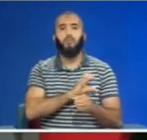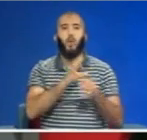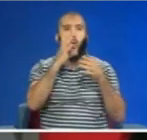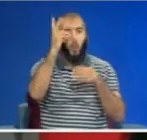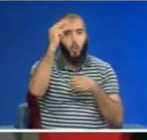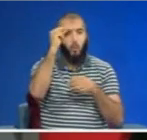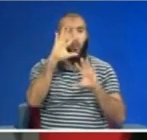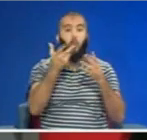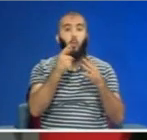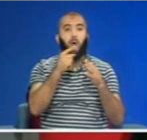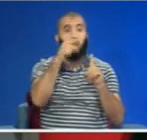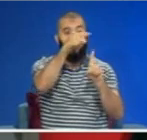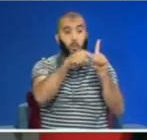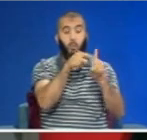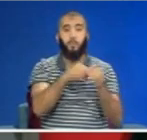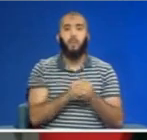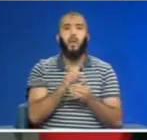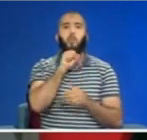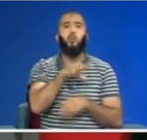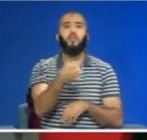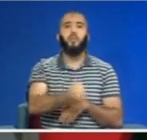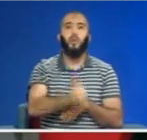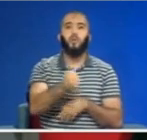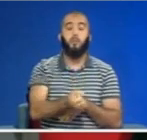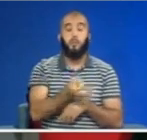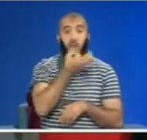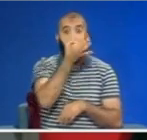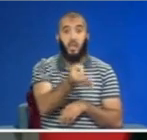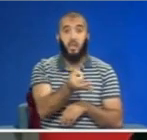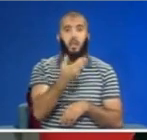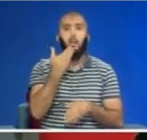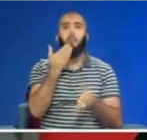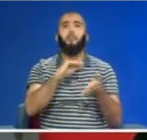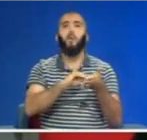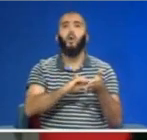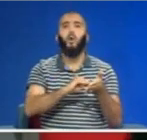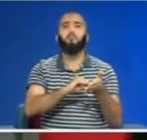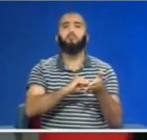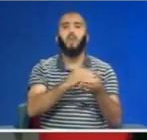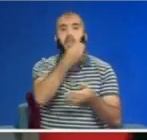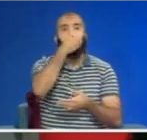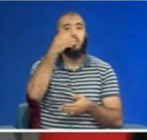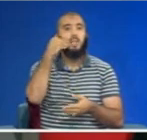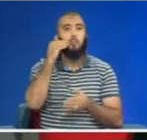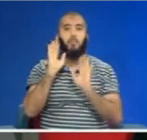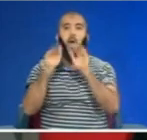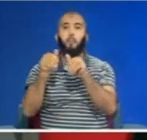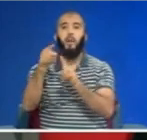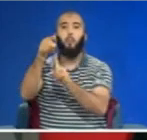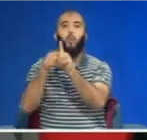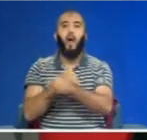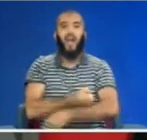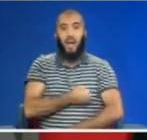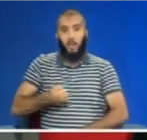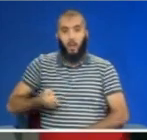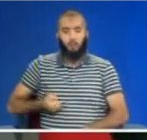وسلم أنه قال: أفضل الصوم بعد الفريضة صوم شهر الله محرم. وجاءت أحاديث تبين